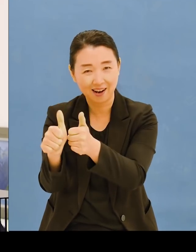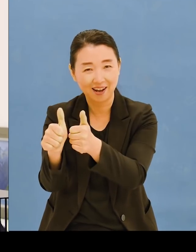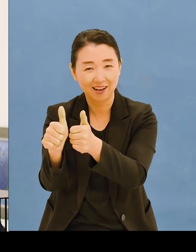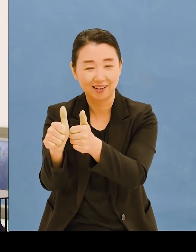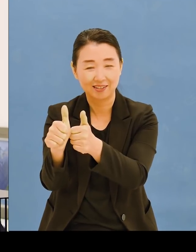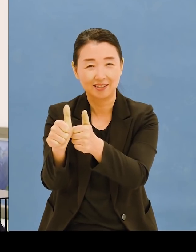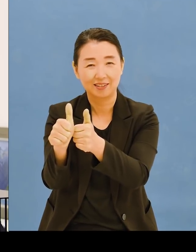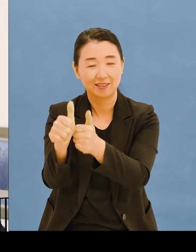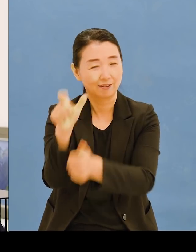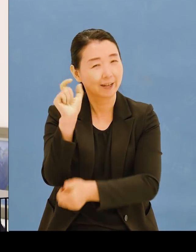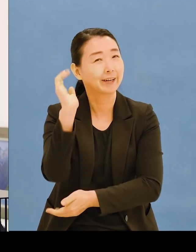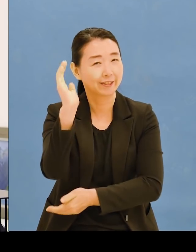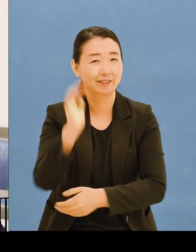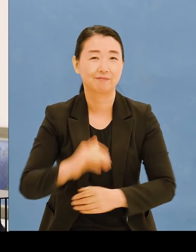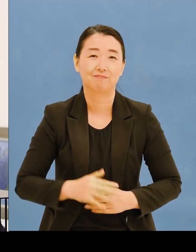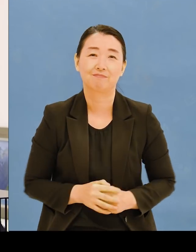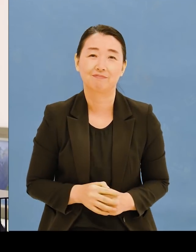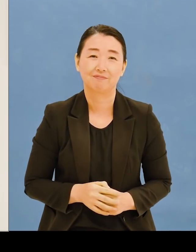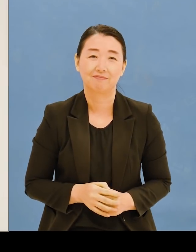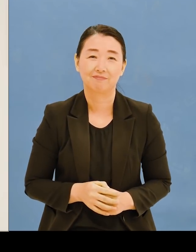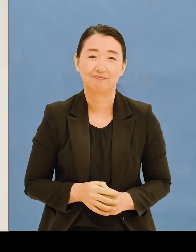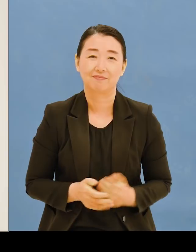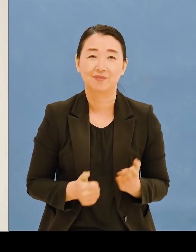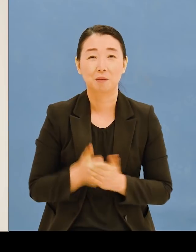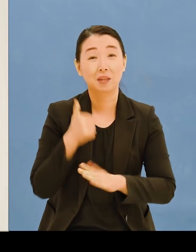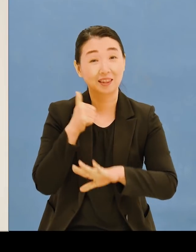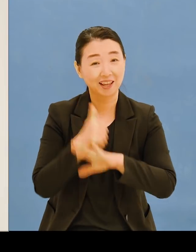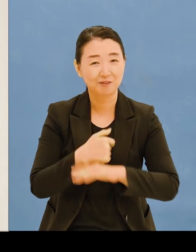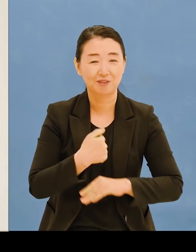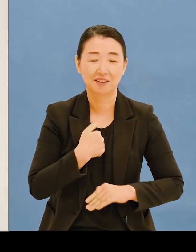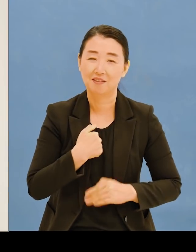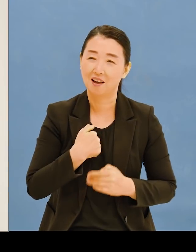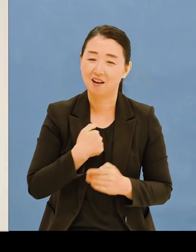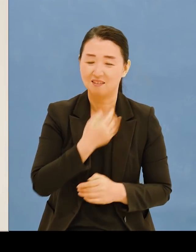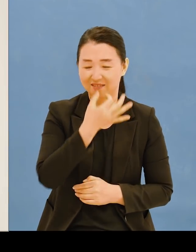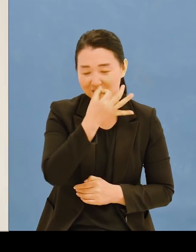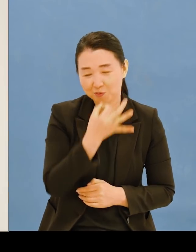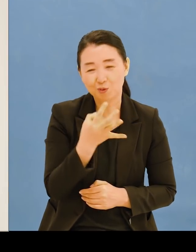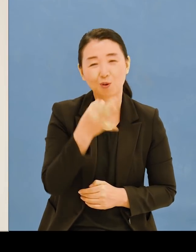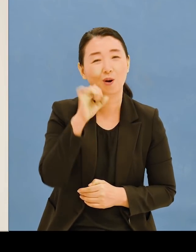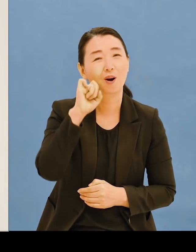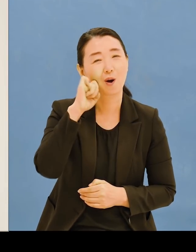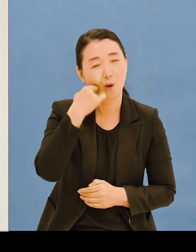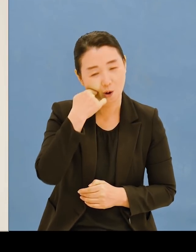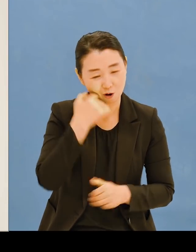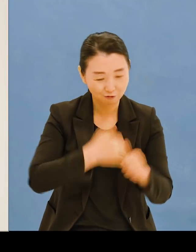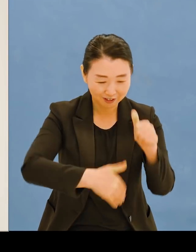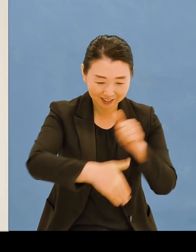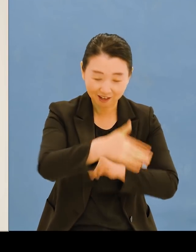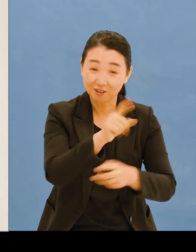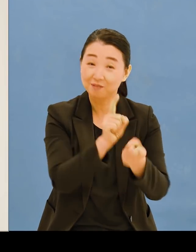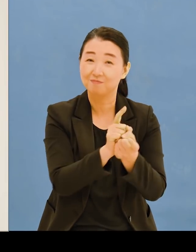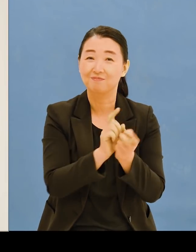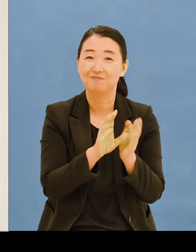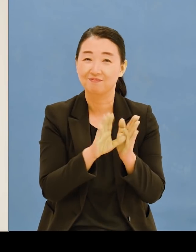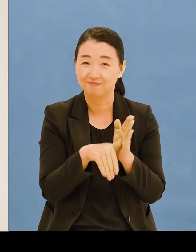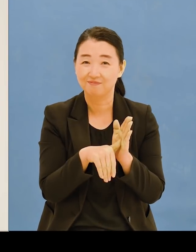그거를 가장 많이 강조를 하셨어요. 네. 그래서 나중에 제가 힘이 들고 어려울 때